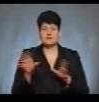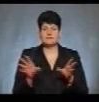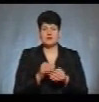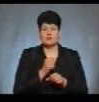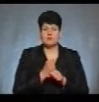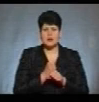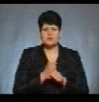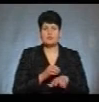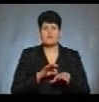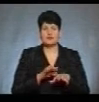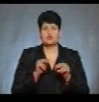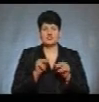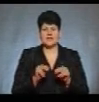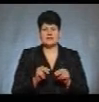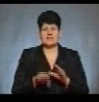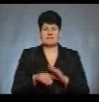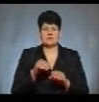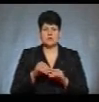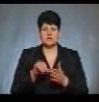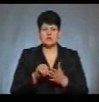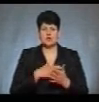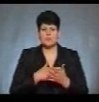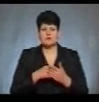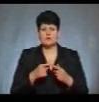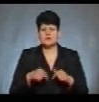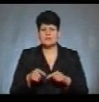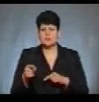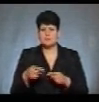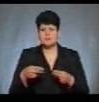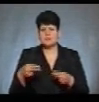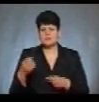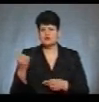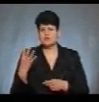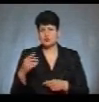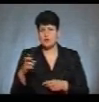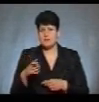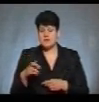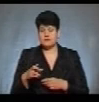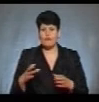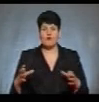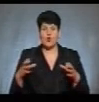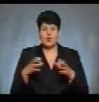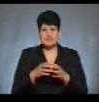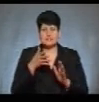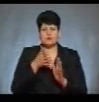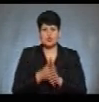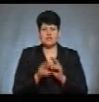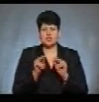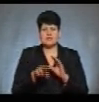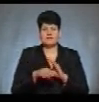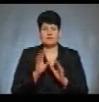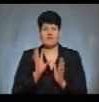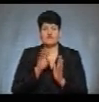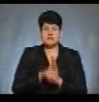проведенню чесних виборів члени громадських організацій Тернополя підписали 14 березня. До коаліції «За прозорі та чесні вибори»